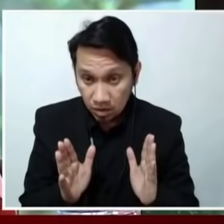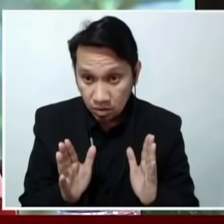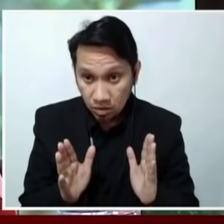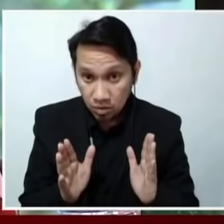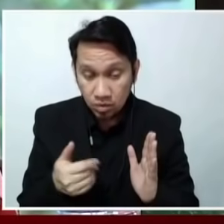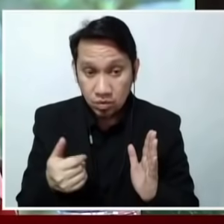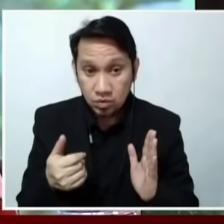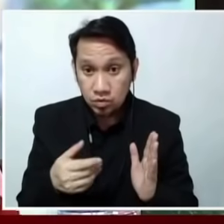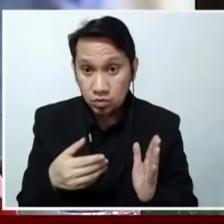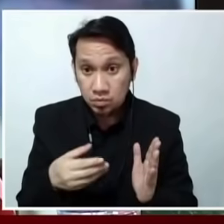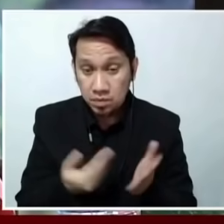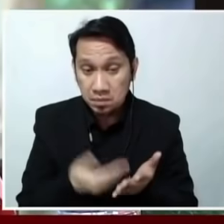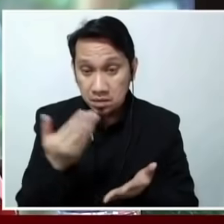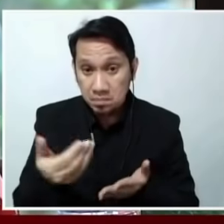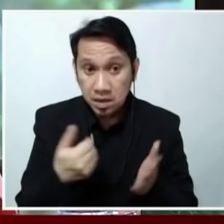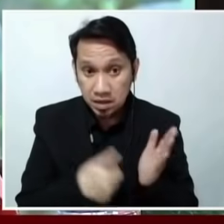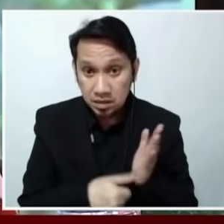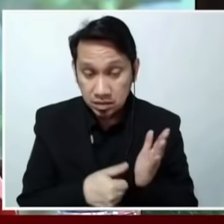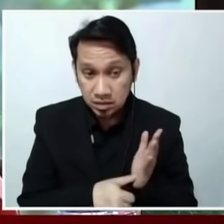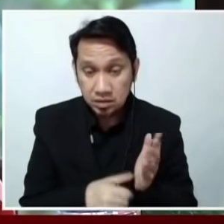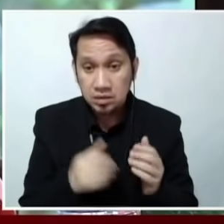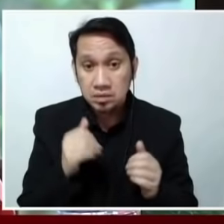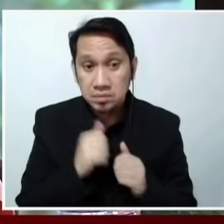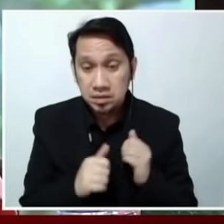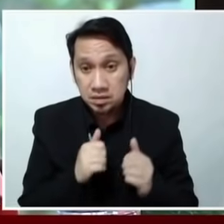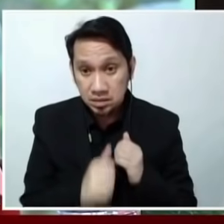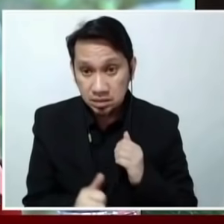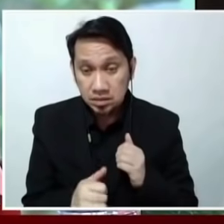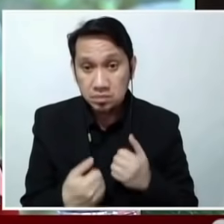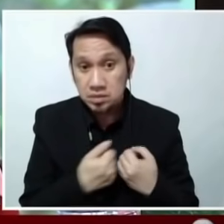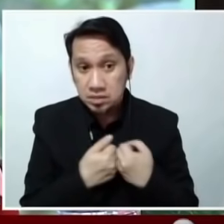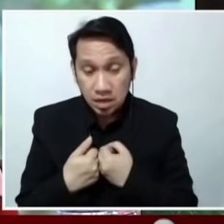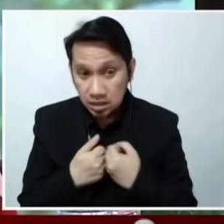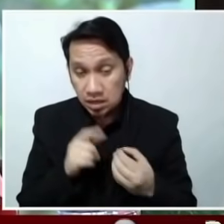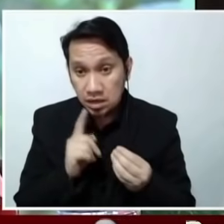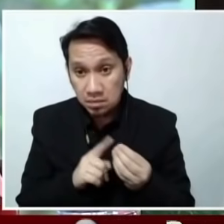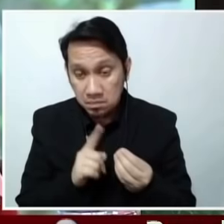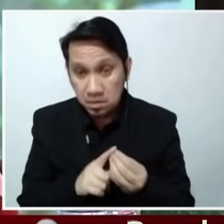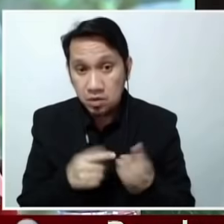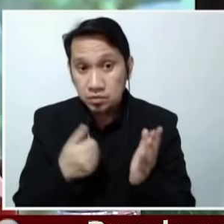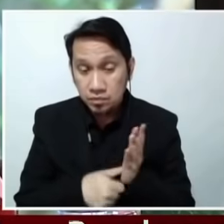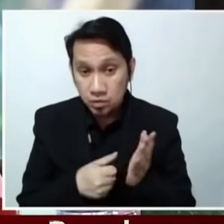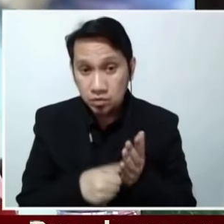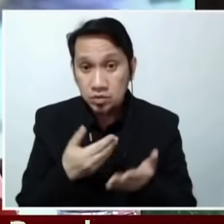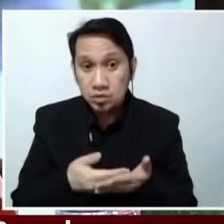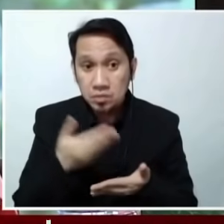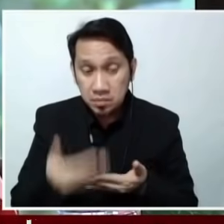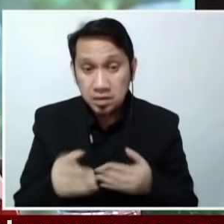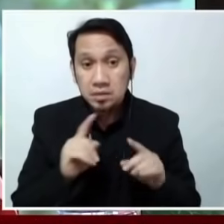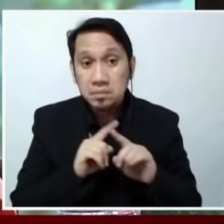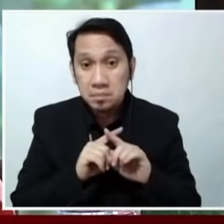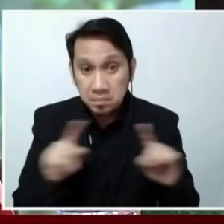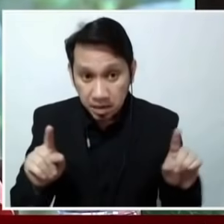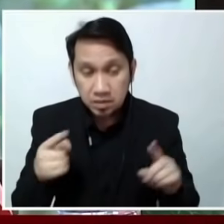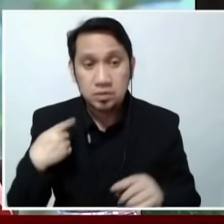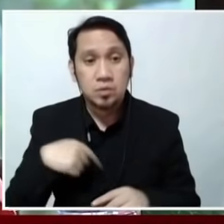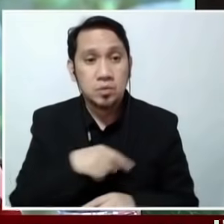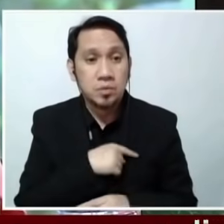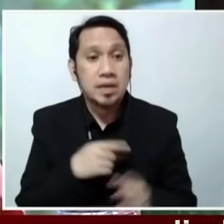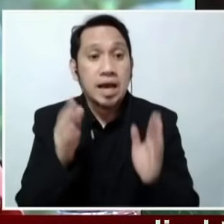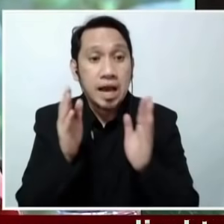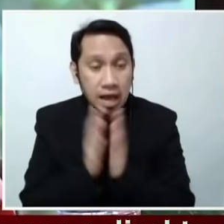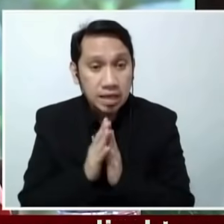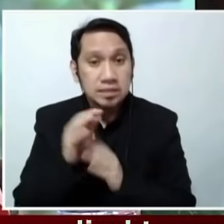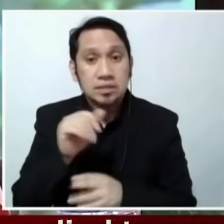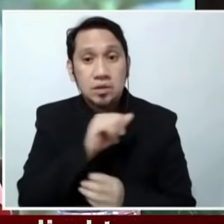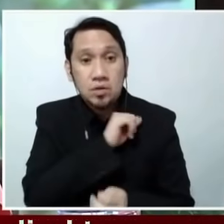matagal nang nakikipaglaban sa vote buying. Pero hinihingi natin sa ating mga otoridad na